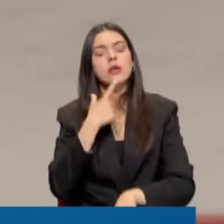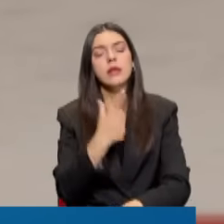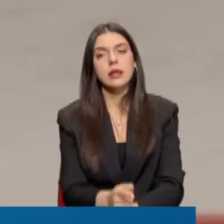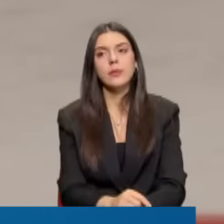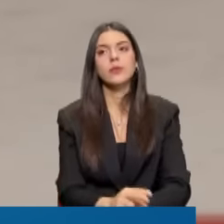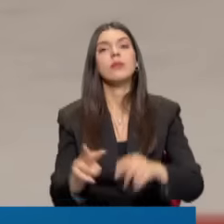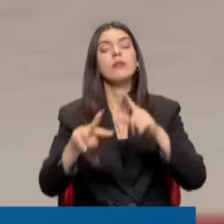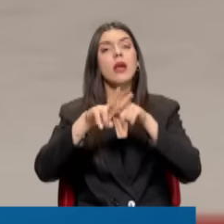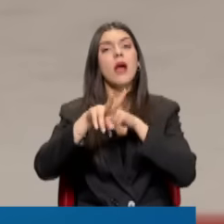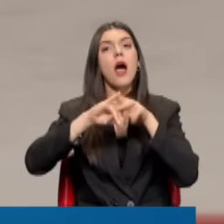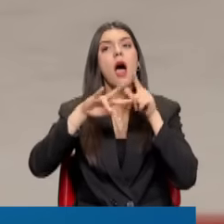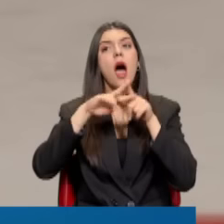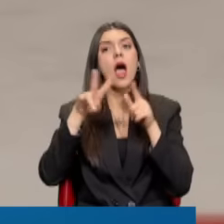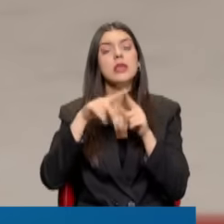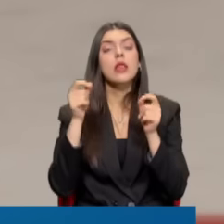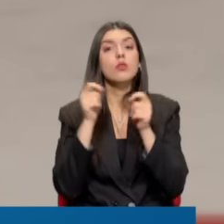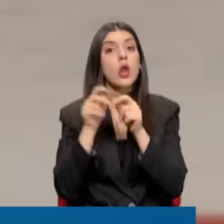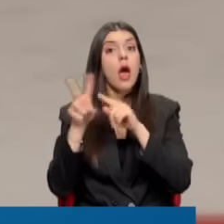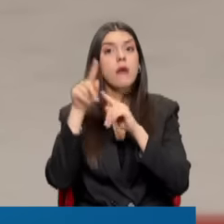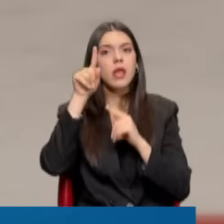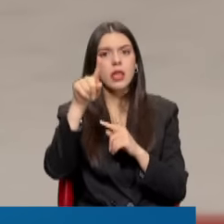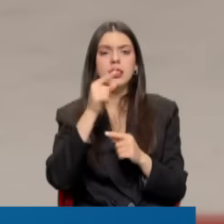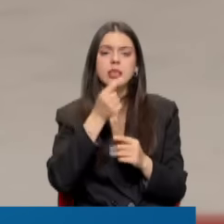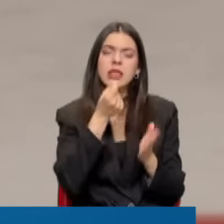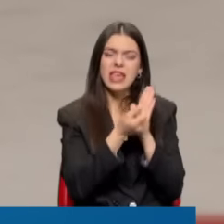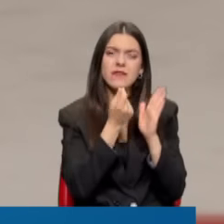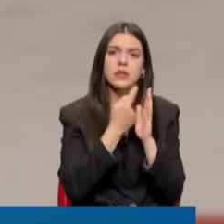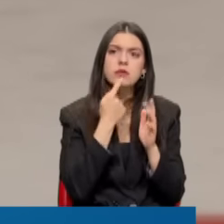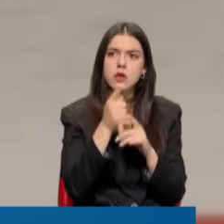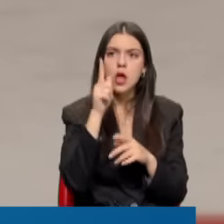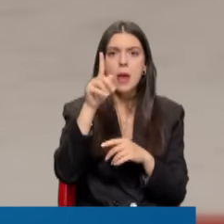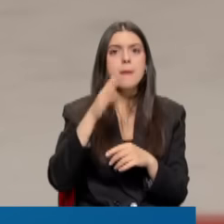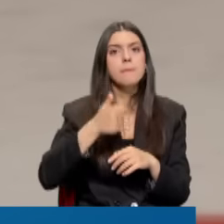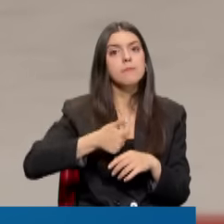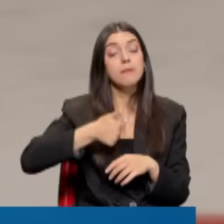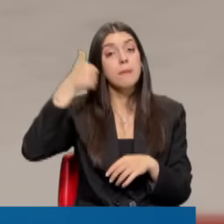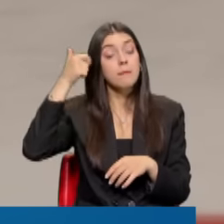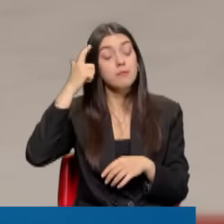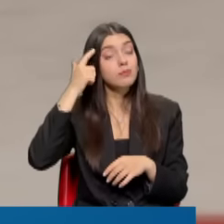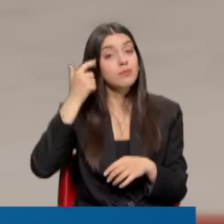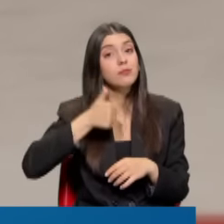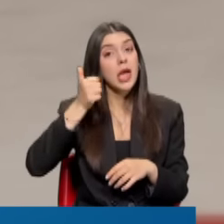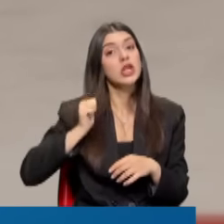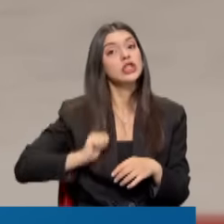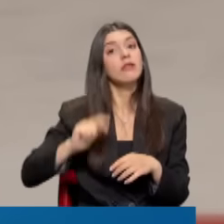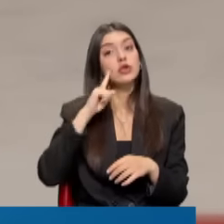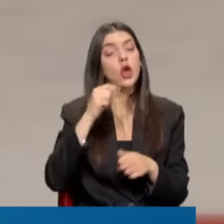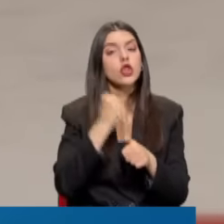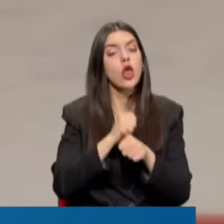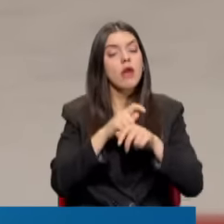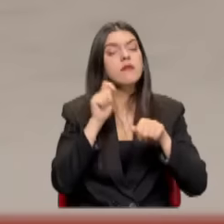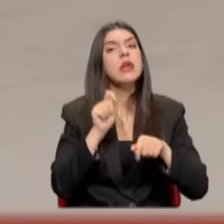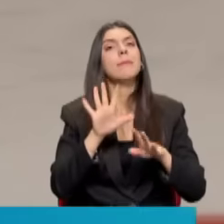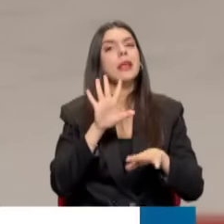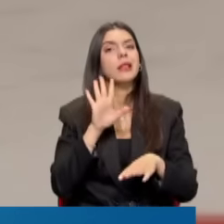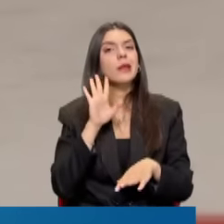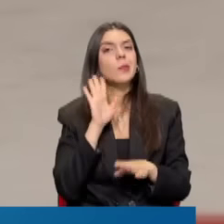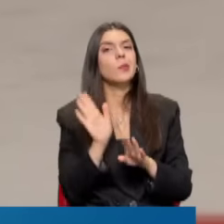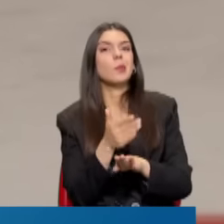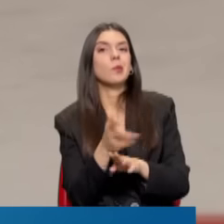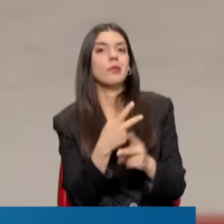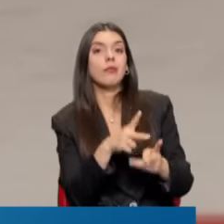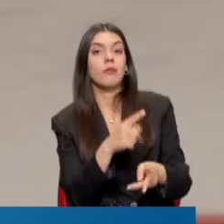iddianamesi diyor ki başsavcılık görevini gerektiği gibi yapmamıştır delilleri göz ardı etmiştir 2017-2019